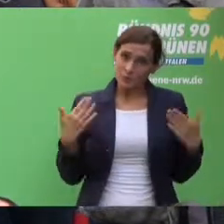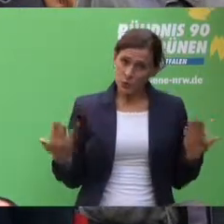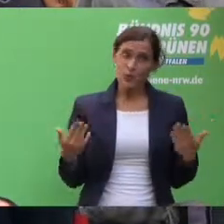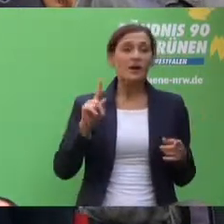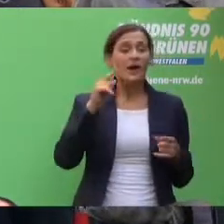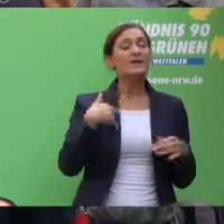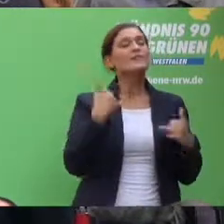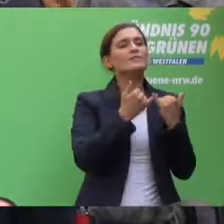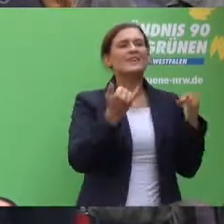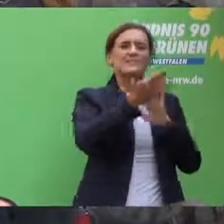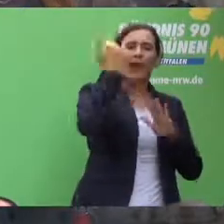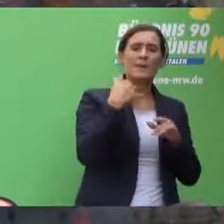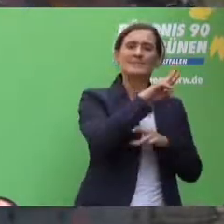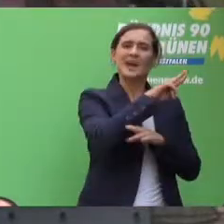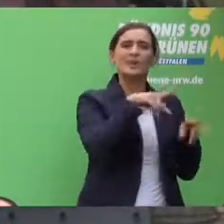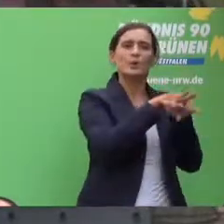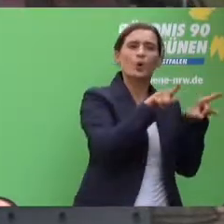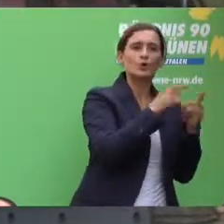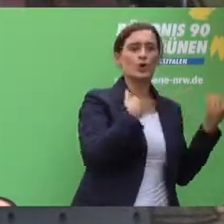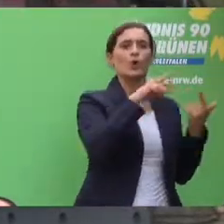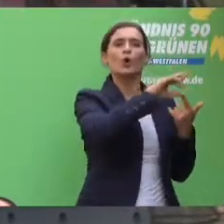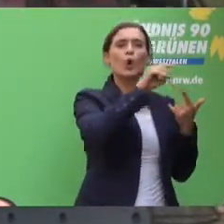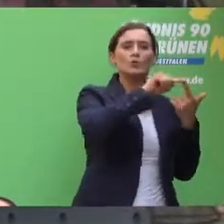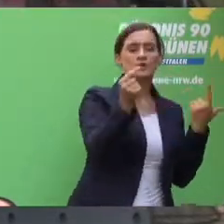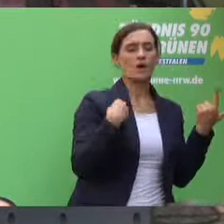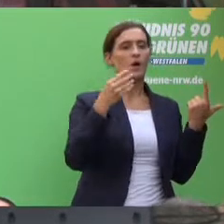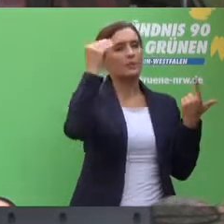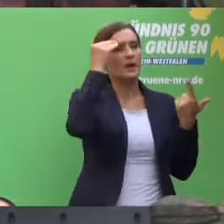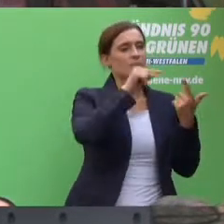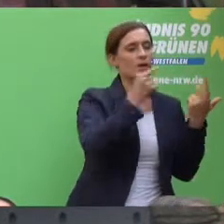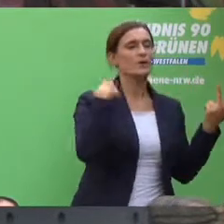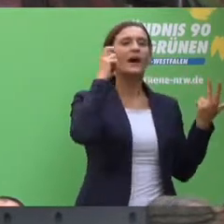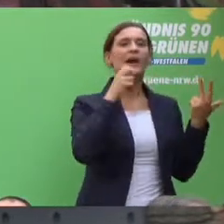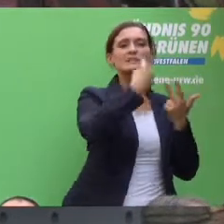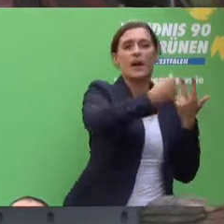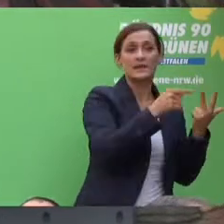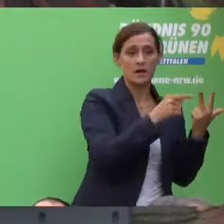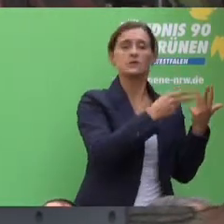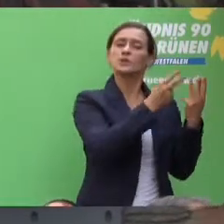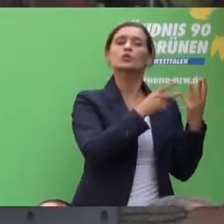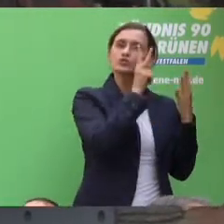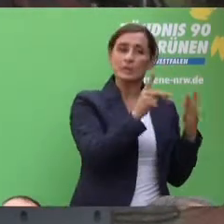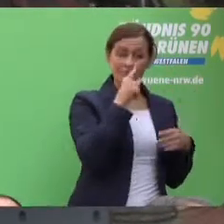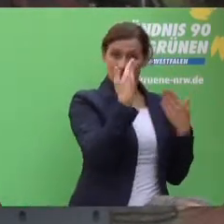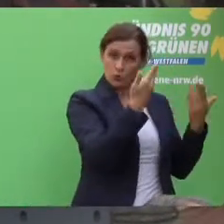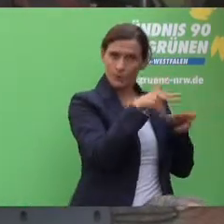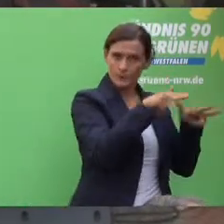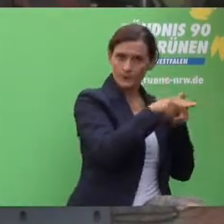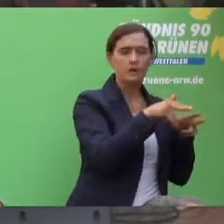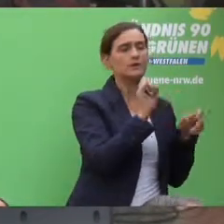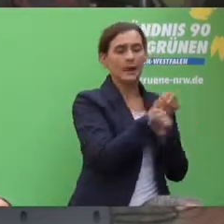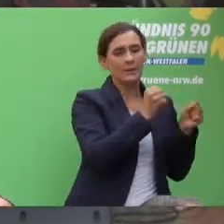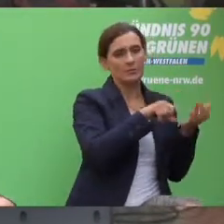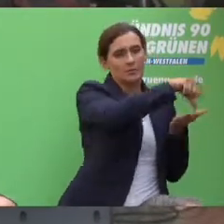Rainer Brüderle, Philipp Rösler und Angela Merkel und Peter Altmaier. Das ist unbezahlbar. Man kann nicht